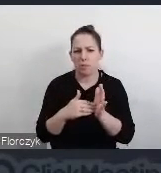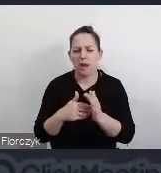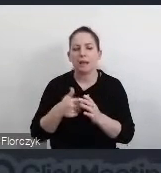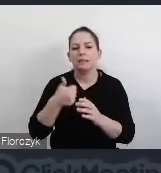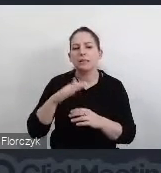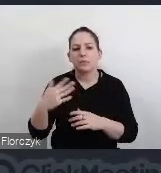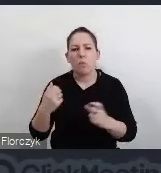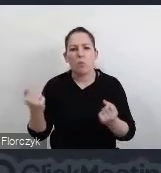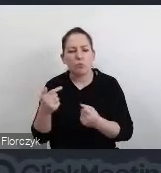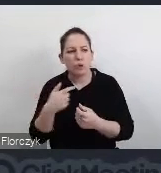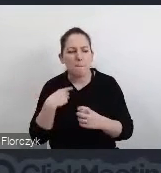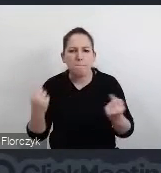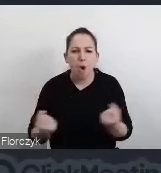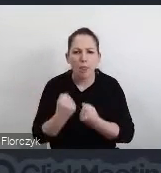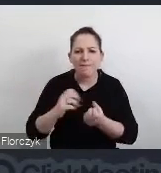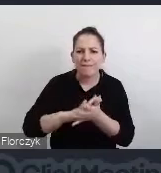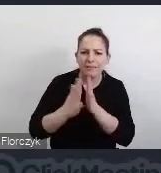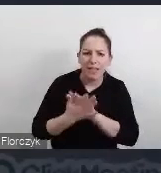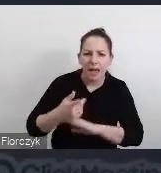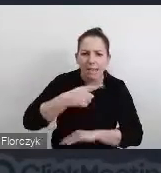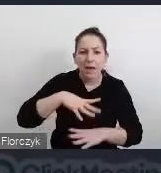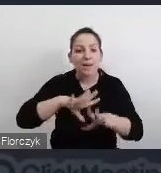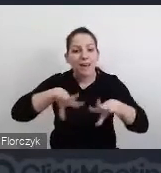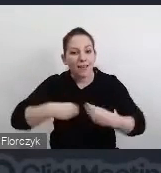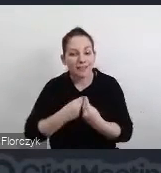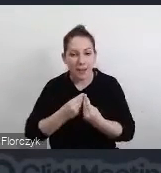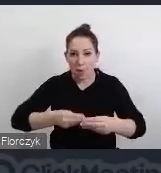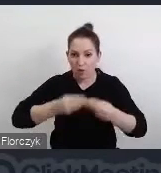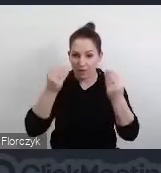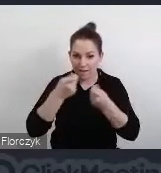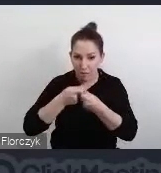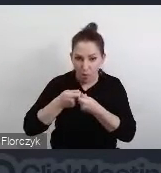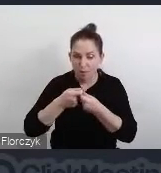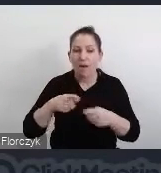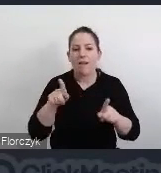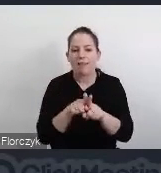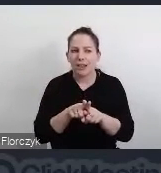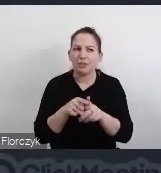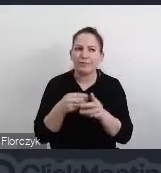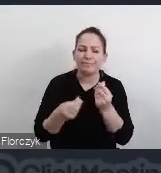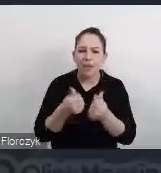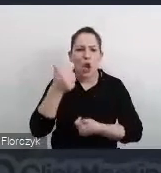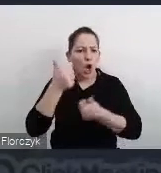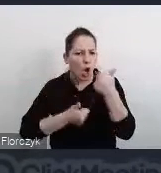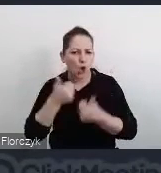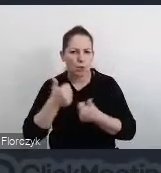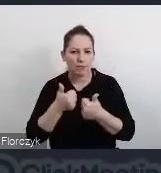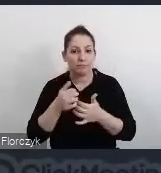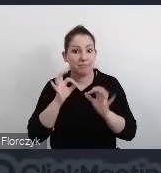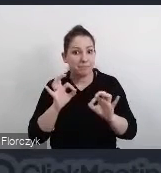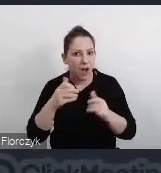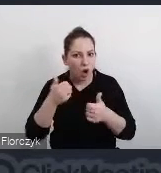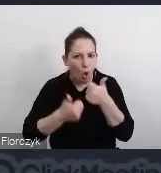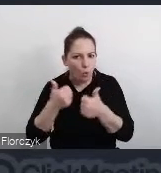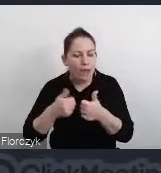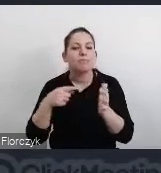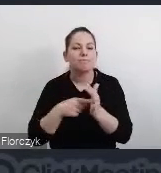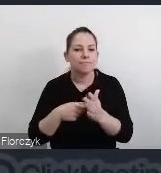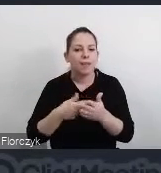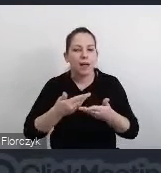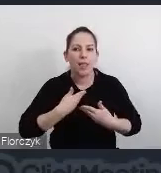strony motywować wzajemnie, razem rozwijać wspólnie, ale też w pewien sposób konkurować, bo ta zdrowa konkurencja powoduje to, że